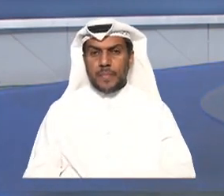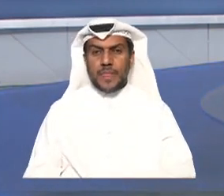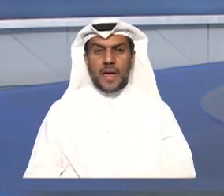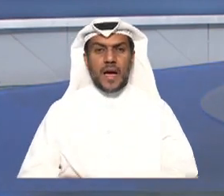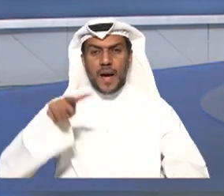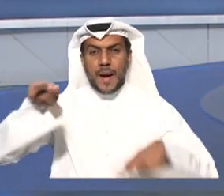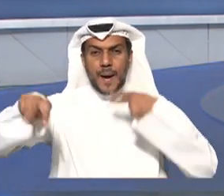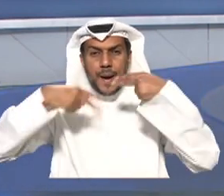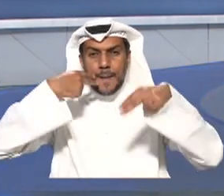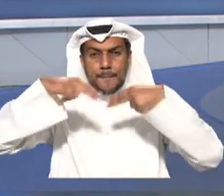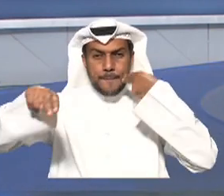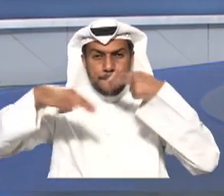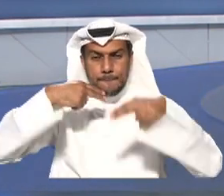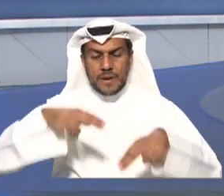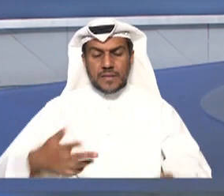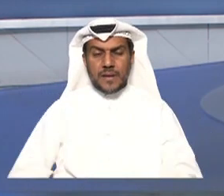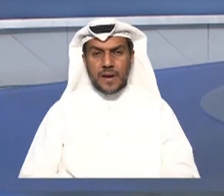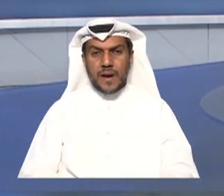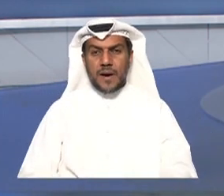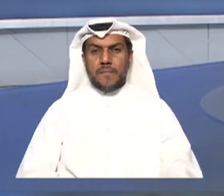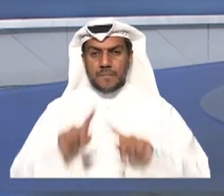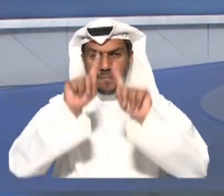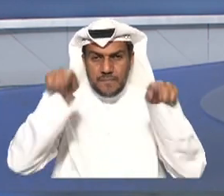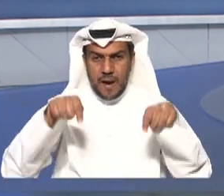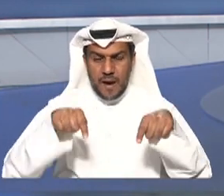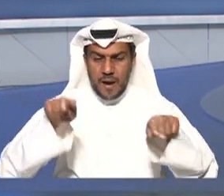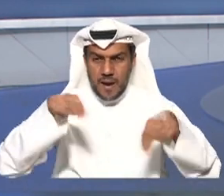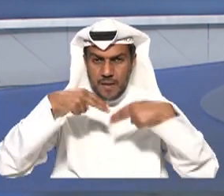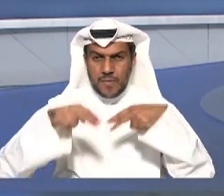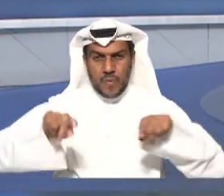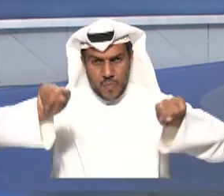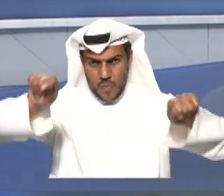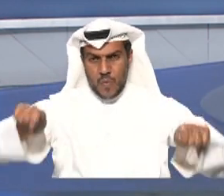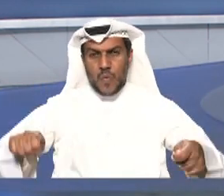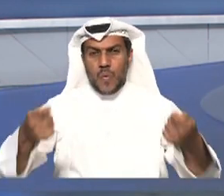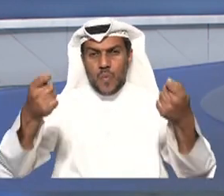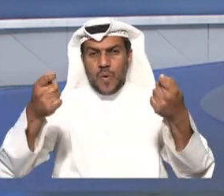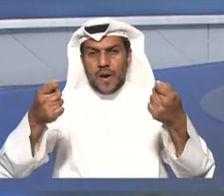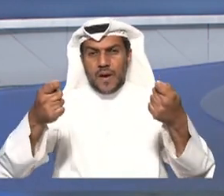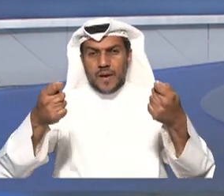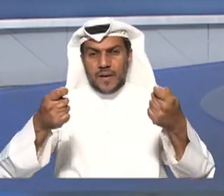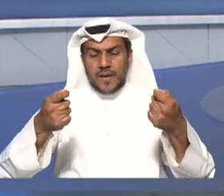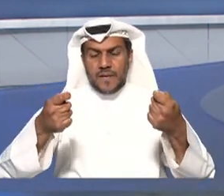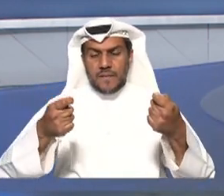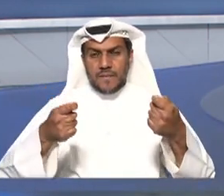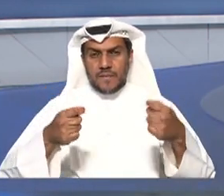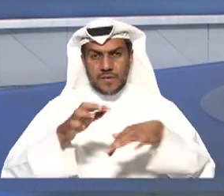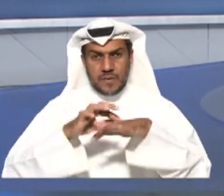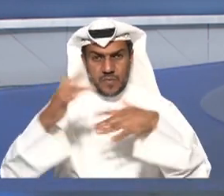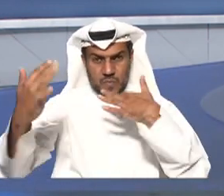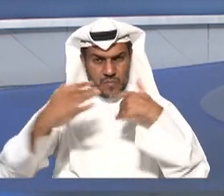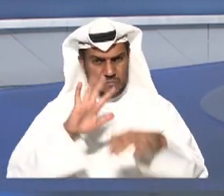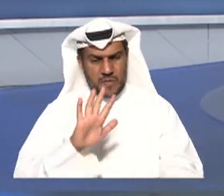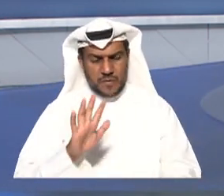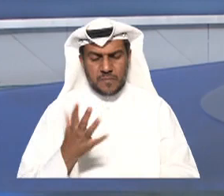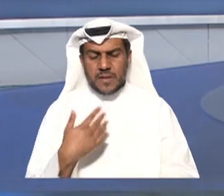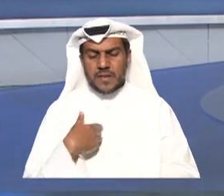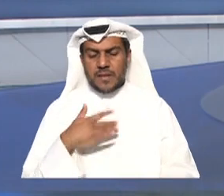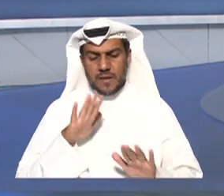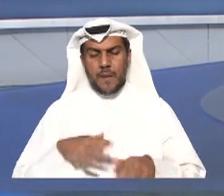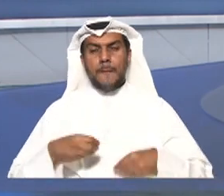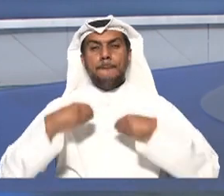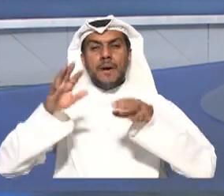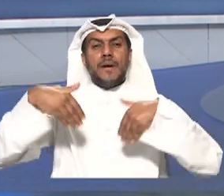في المجمعات التجارية مع الجهود الحكومية للحد من انتشار فيروس كورونا المستجد، وتطبيقا للقوانين